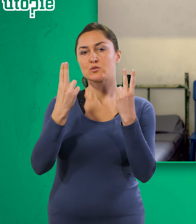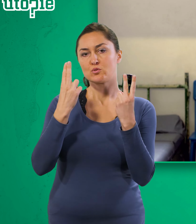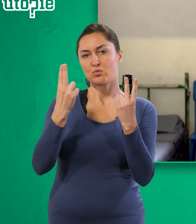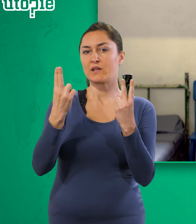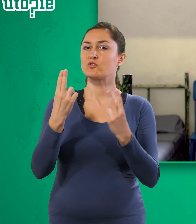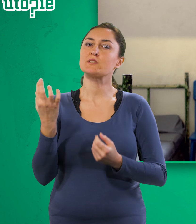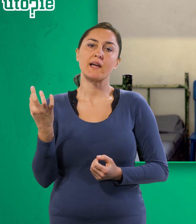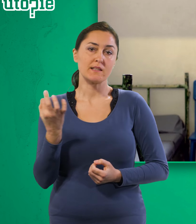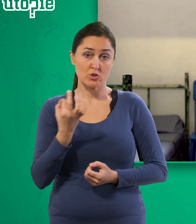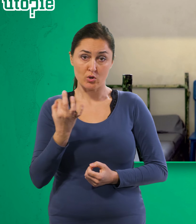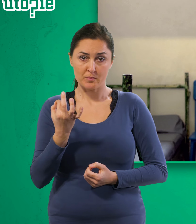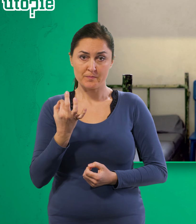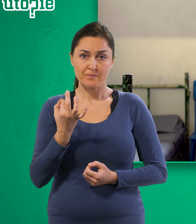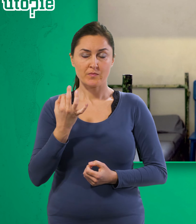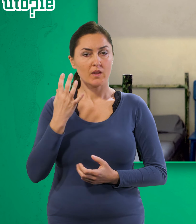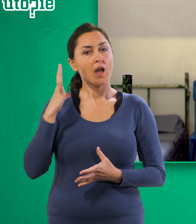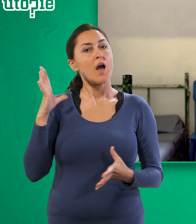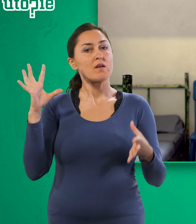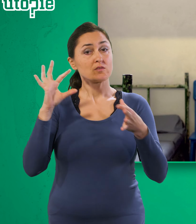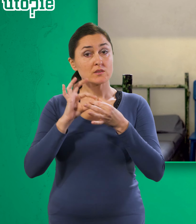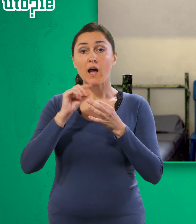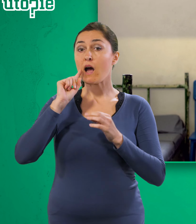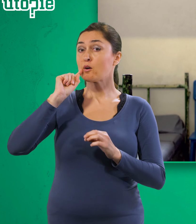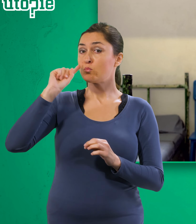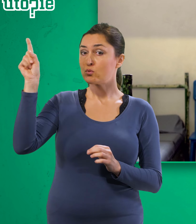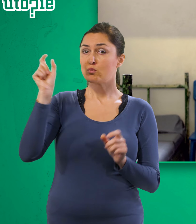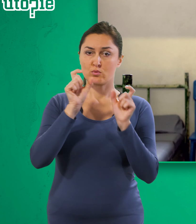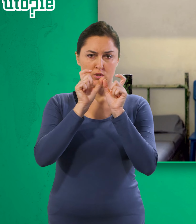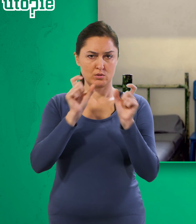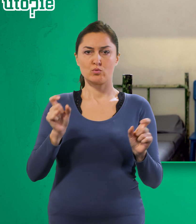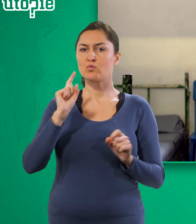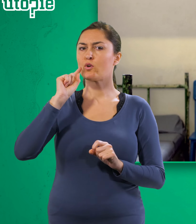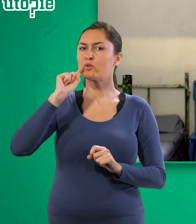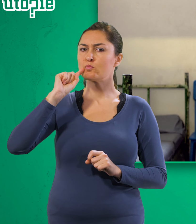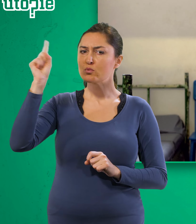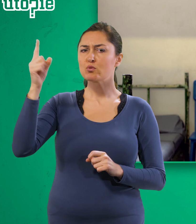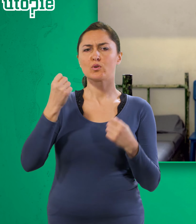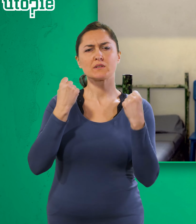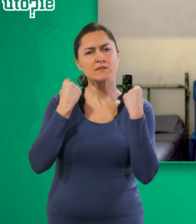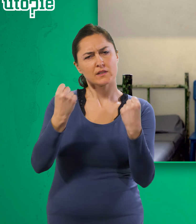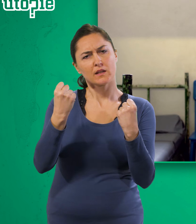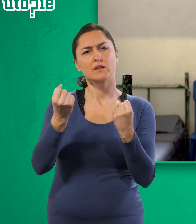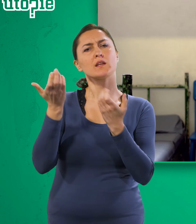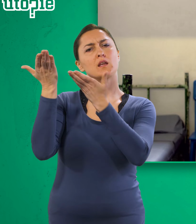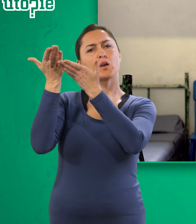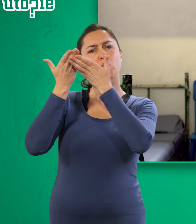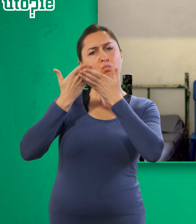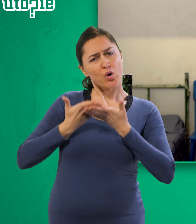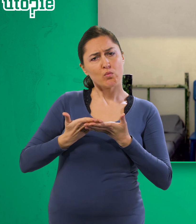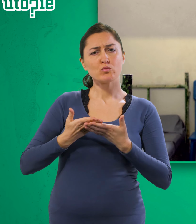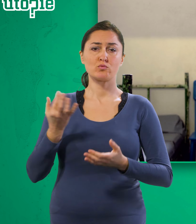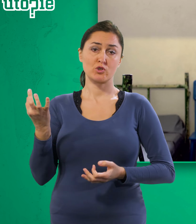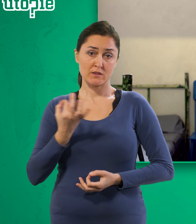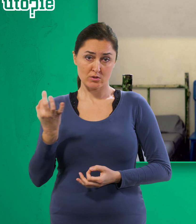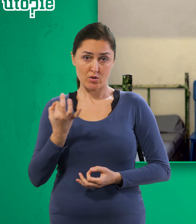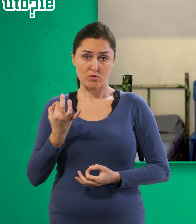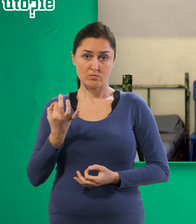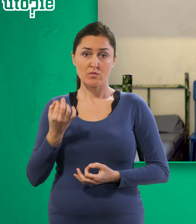jak byl člověk zakotvený ve víře. Protože takové to prohlášení, že jako dítě jsem chodil do kostela,